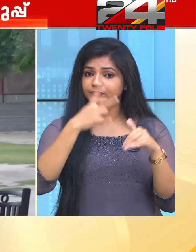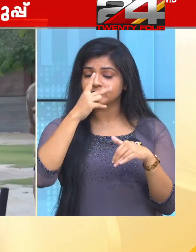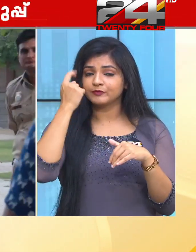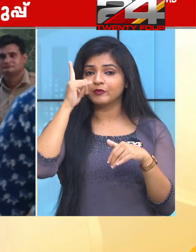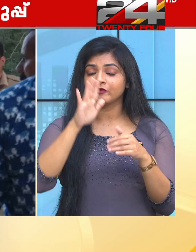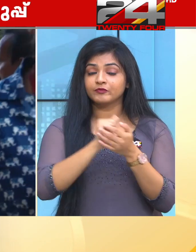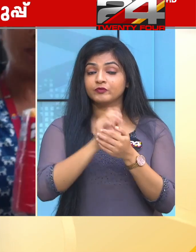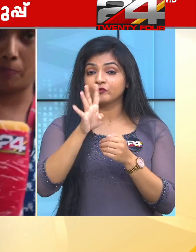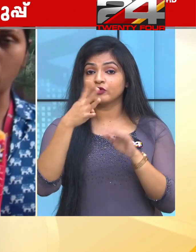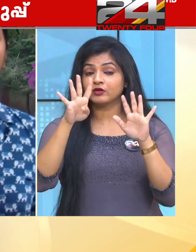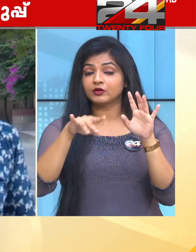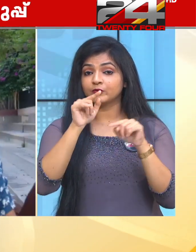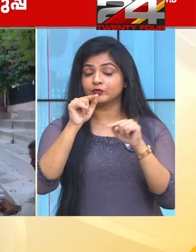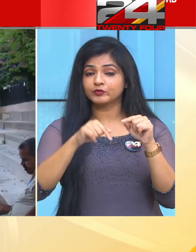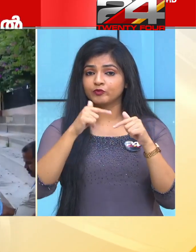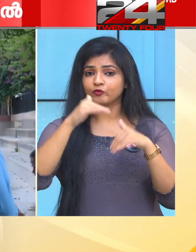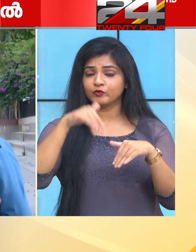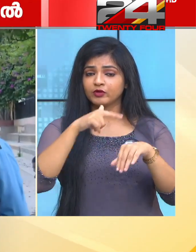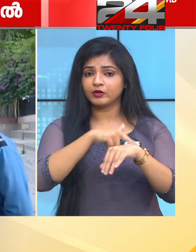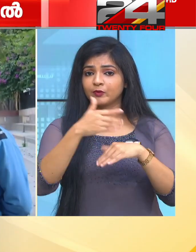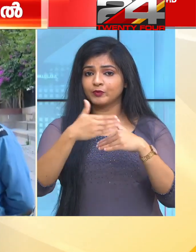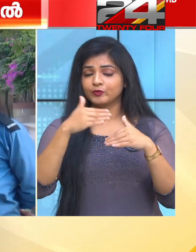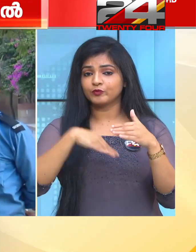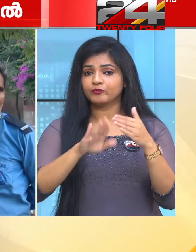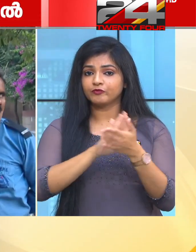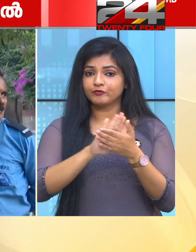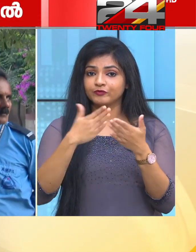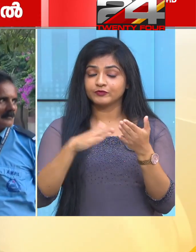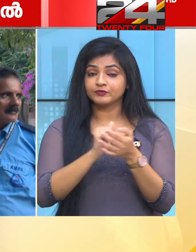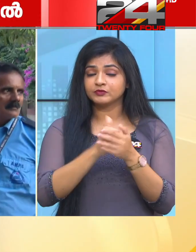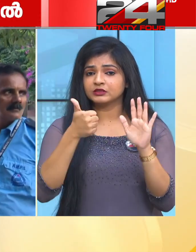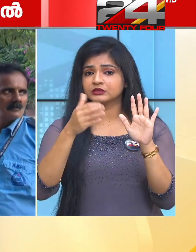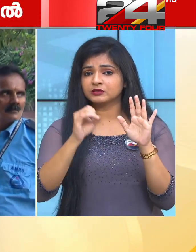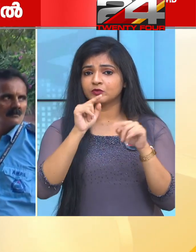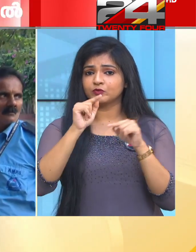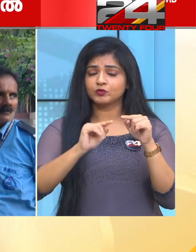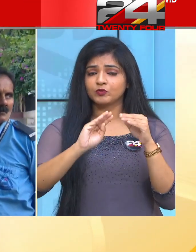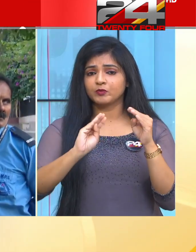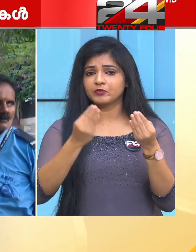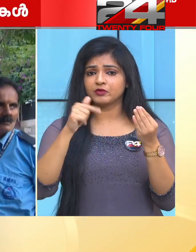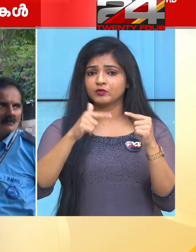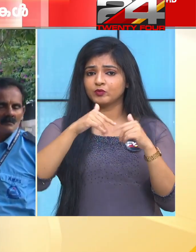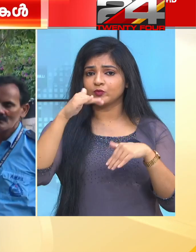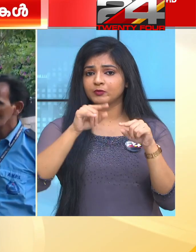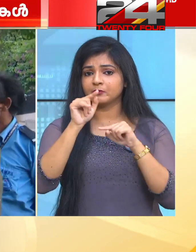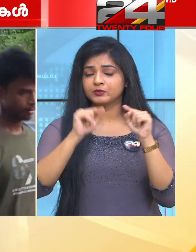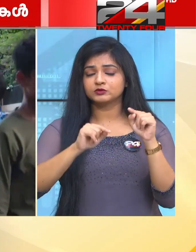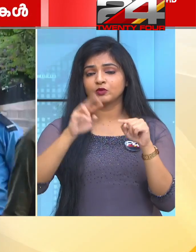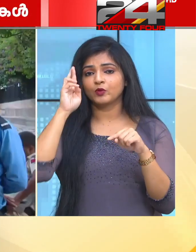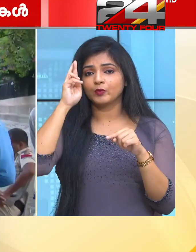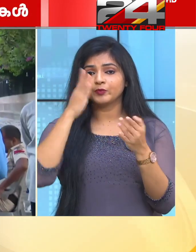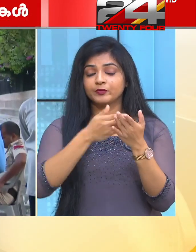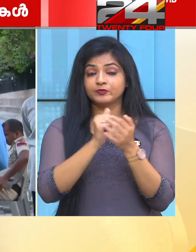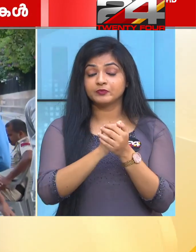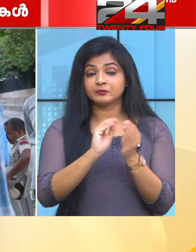ഏതാണ്ട് 49% പോളിംഗ് ഇതിനോടകം തന്നെ രേഖപ്പെടുത്തിയിട്ടുണ്ട്. ഒരു 60% പോളിംഗ്, മെച്ചപ്പെട്ട പോളിംഗ് ഉണ്ടാകുമെന്ന് തന്നെയാണ് പ്രതീക്ഷിക്കുന്നത്. പക്ഷേ